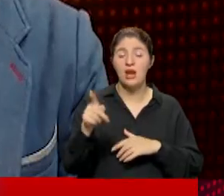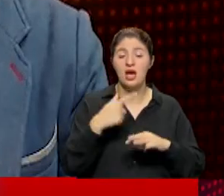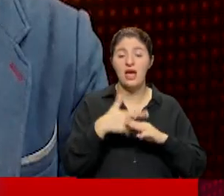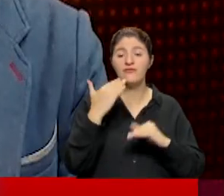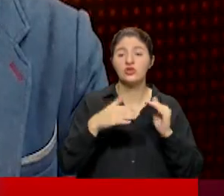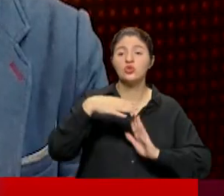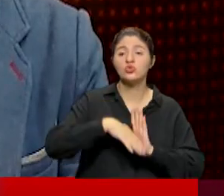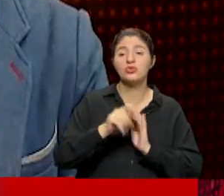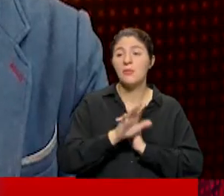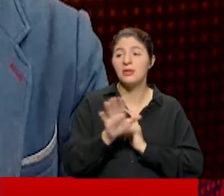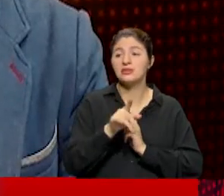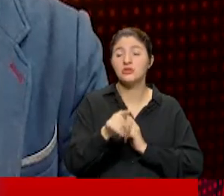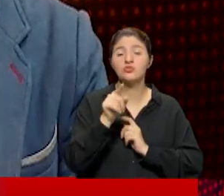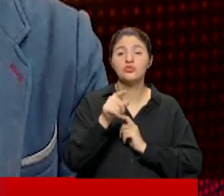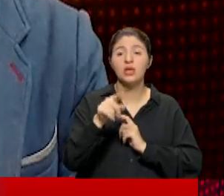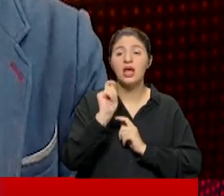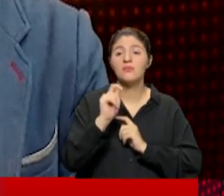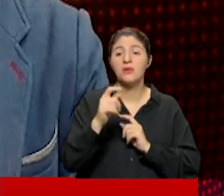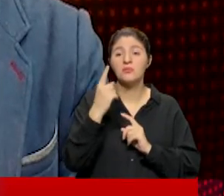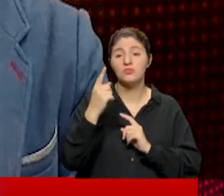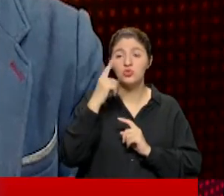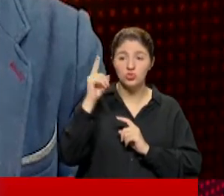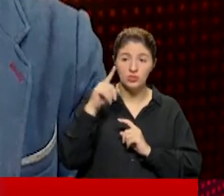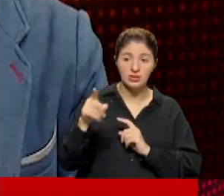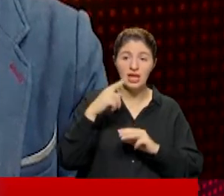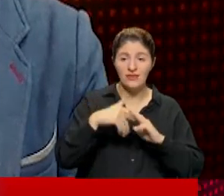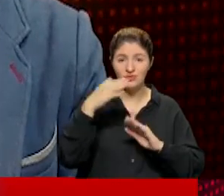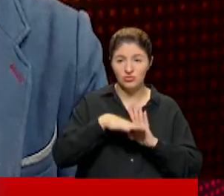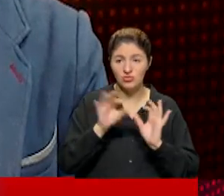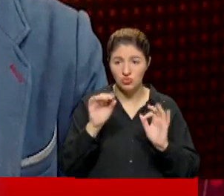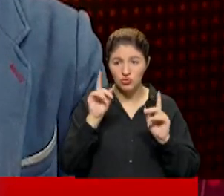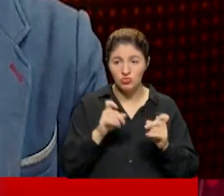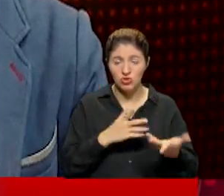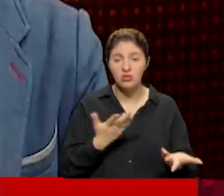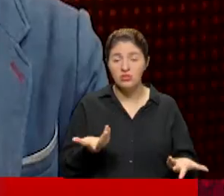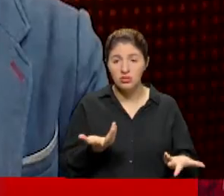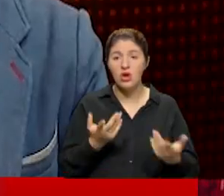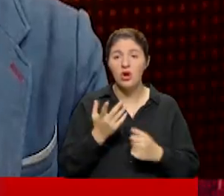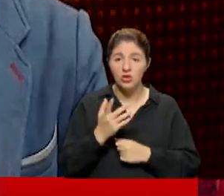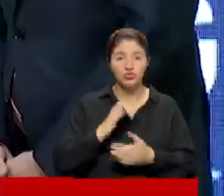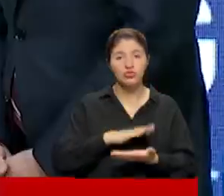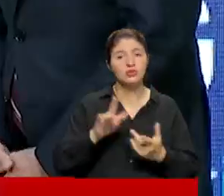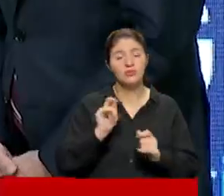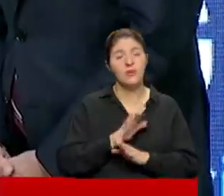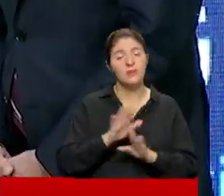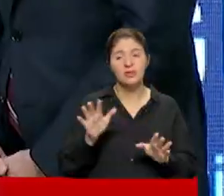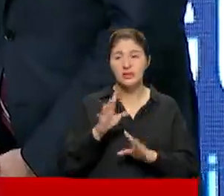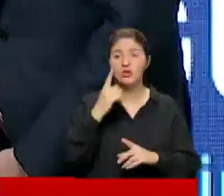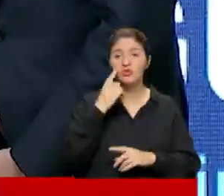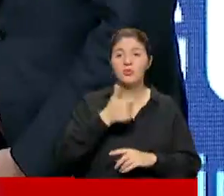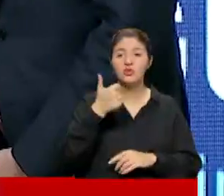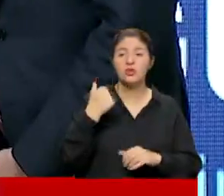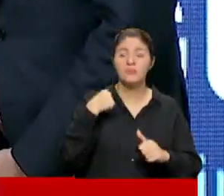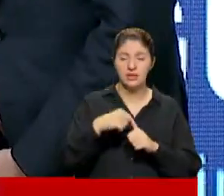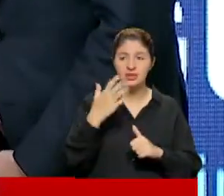enflasyonu düşüremezsin Bunları yapan bir hükümetin enflasyonu düşürebilmek mümkün mü dozan Düzeltemez Cumhurbaşkanı bir kez